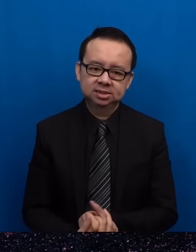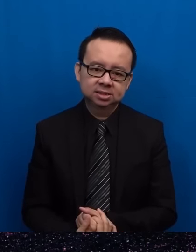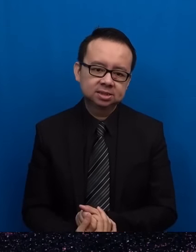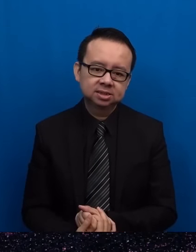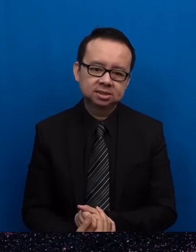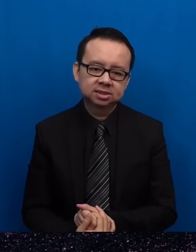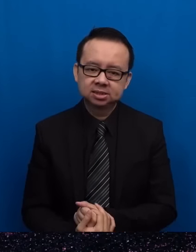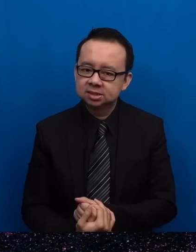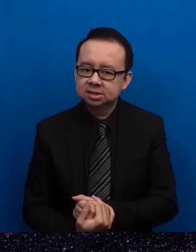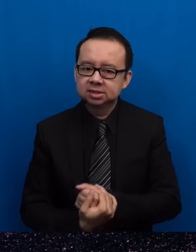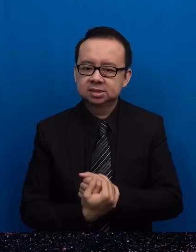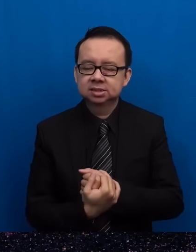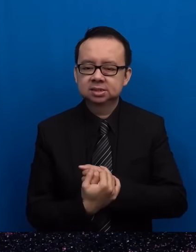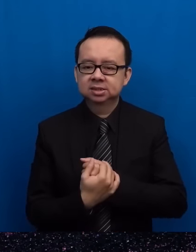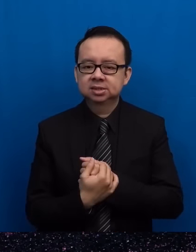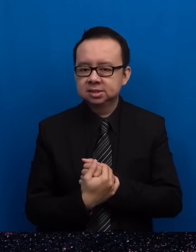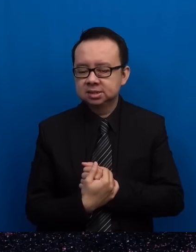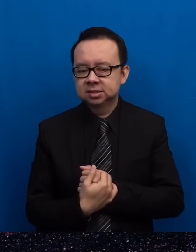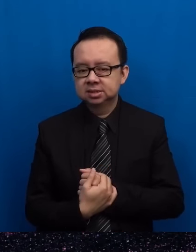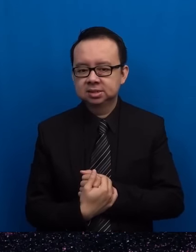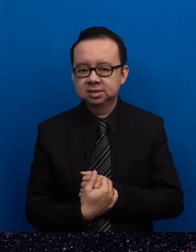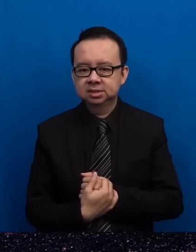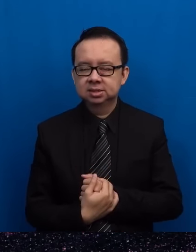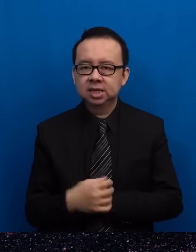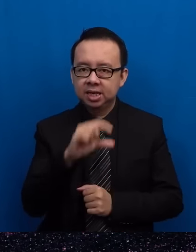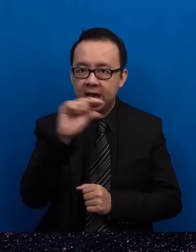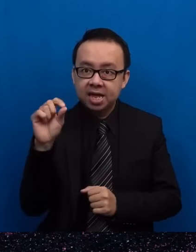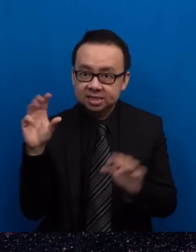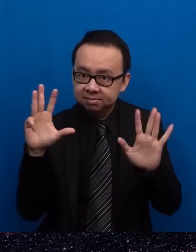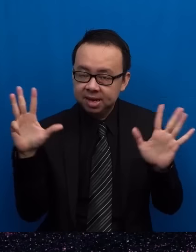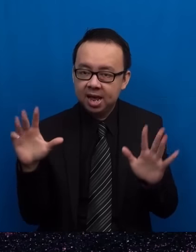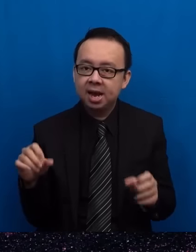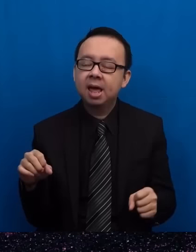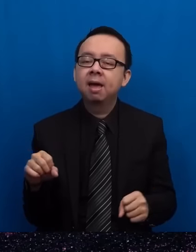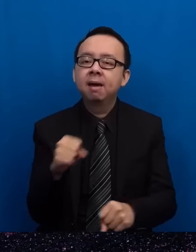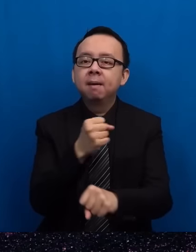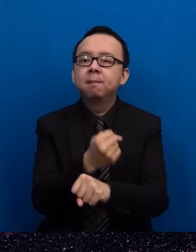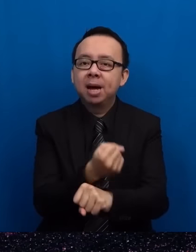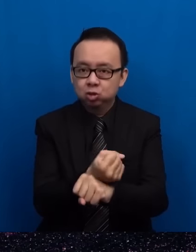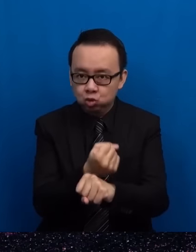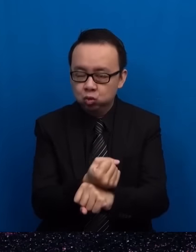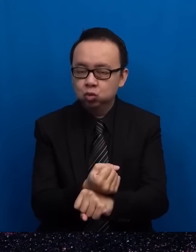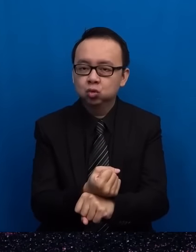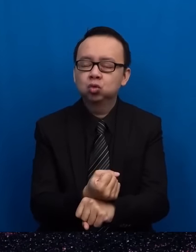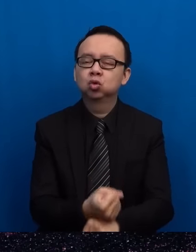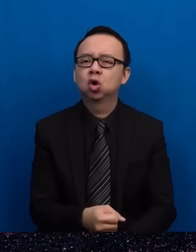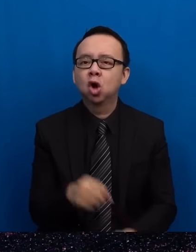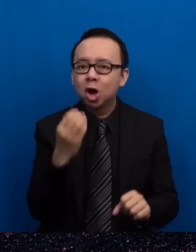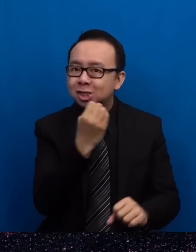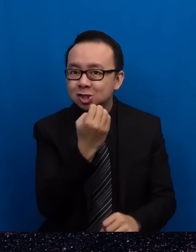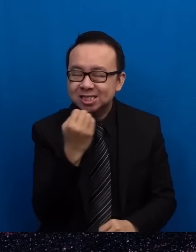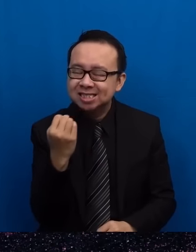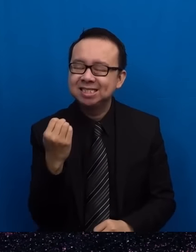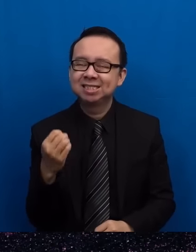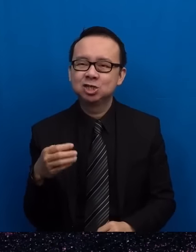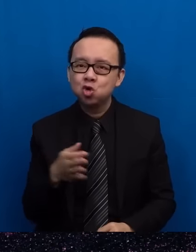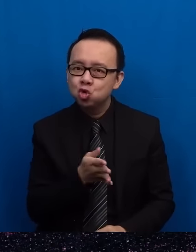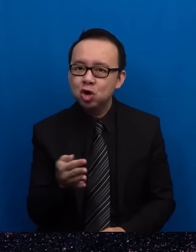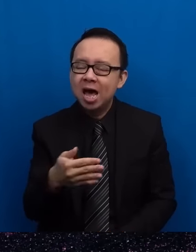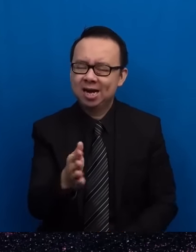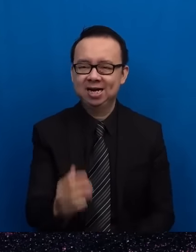ular. Bukan ular tangga loh ya. Batu, roti, ular. Katakan batu, roti, ular.